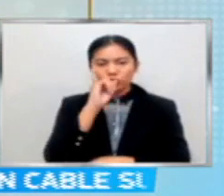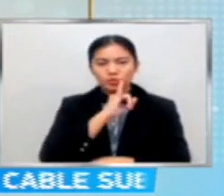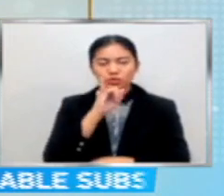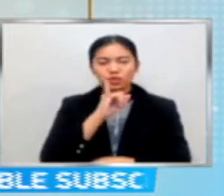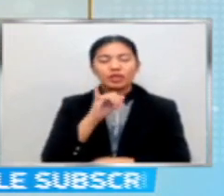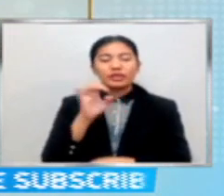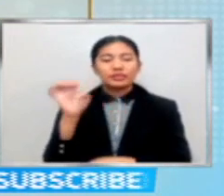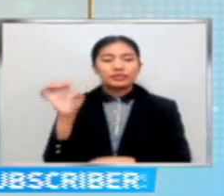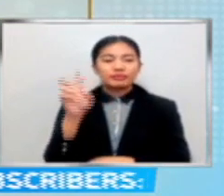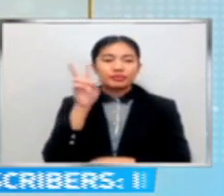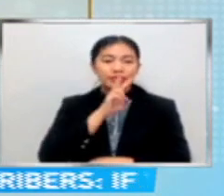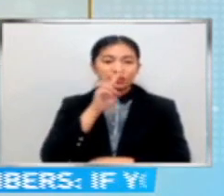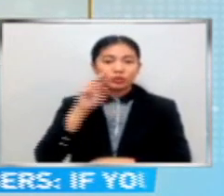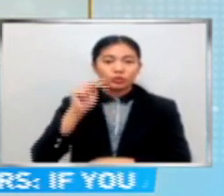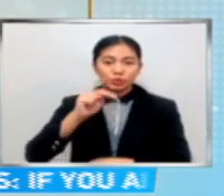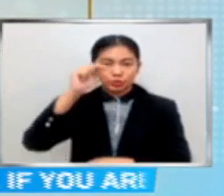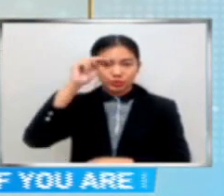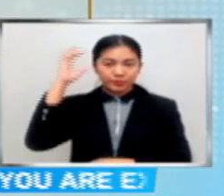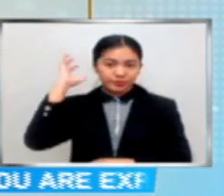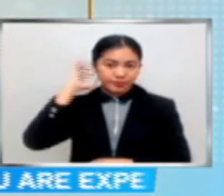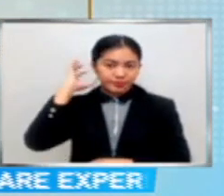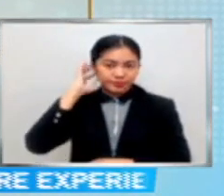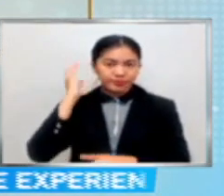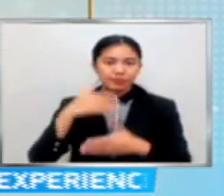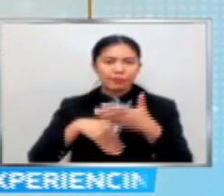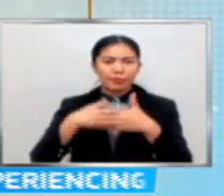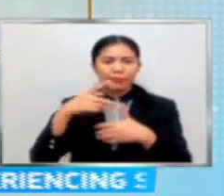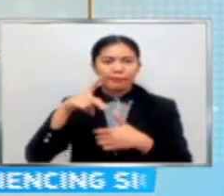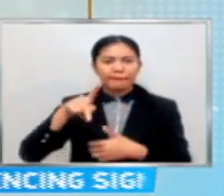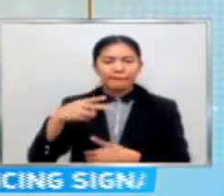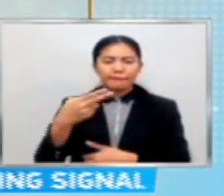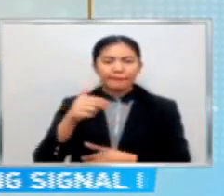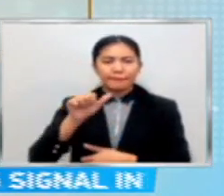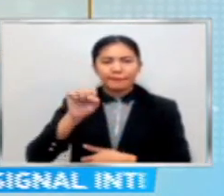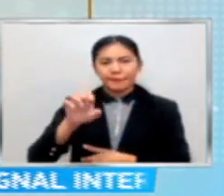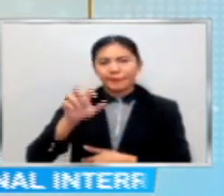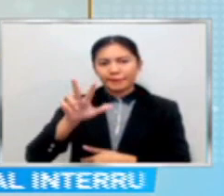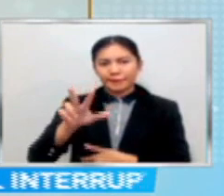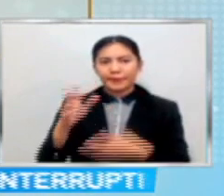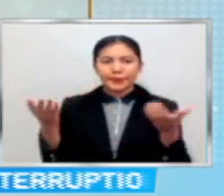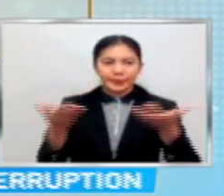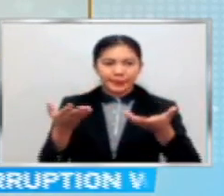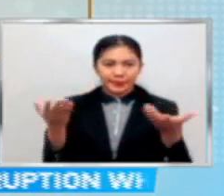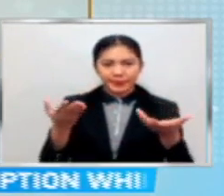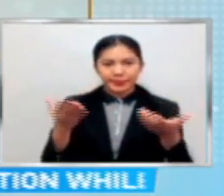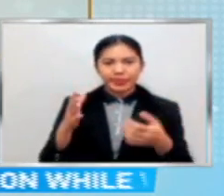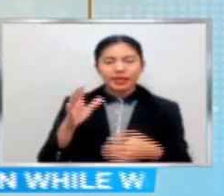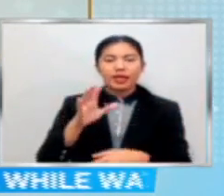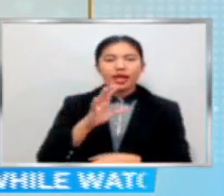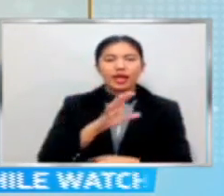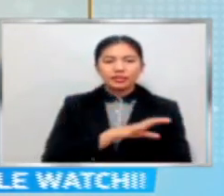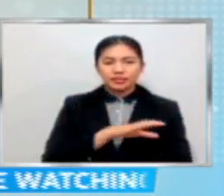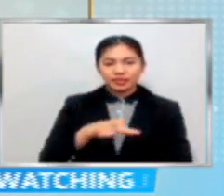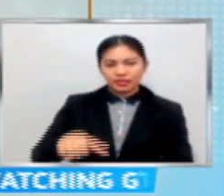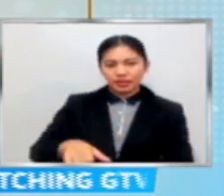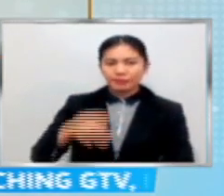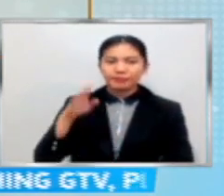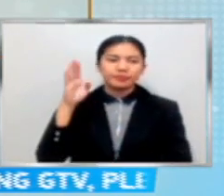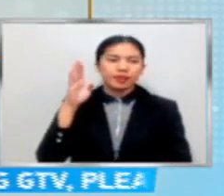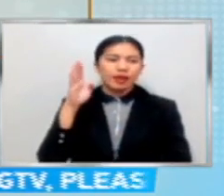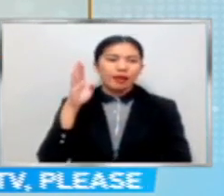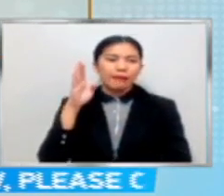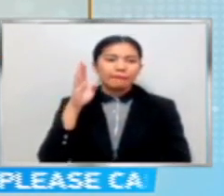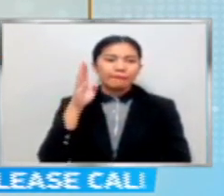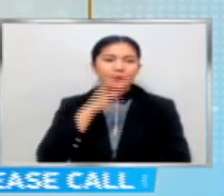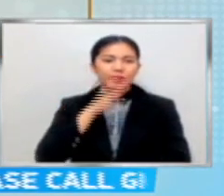linggo, ipatutupad na rin ang Phase 3 sa Cagayan, Bicol, Zamboanga Peninsula. Habang nasa Phase